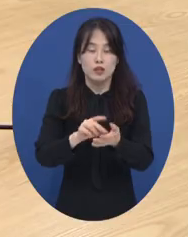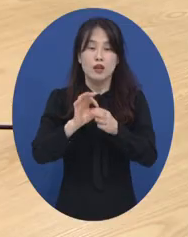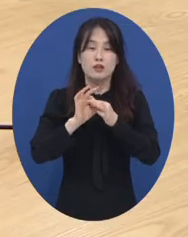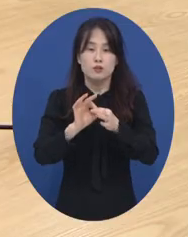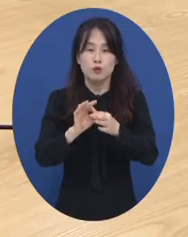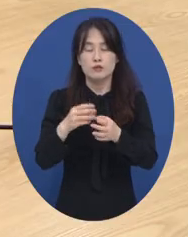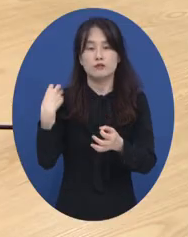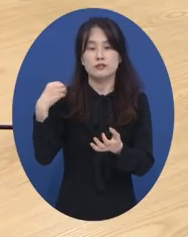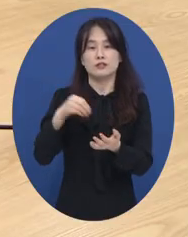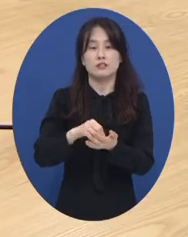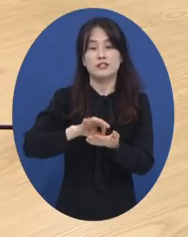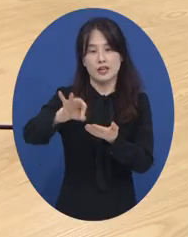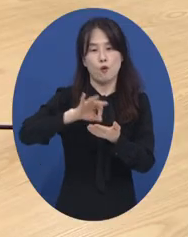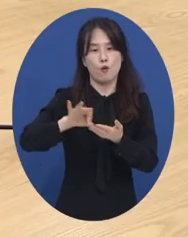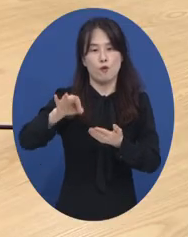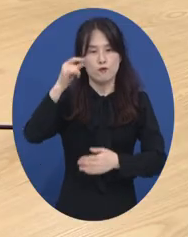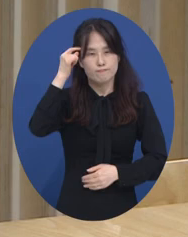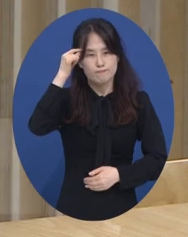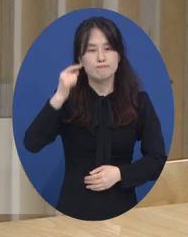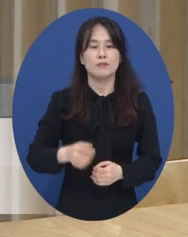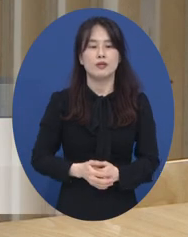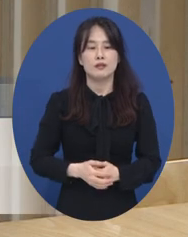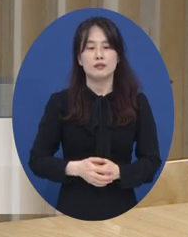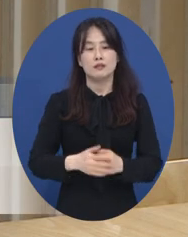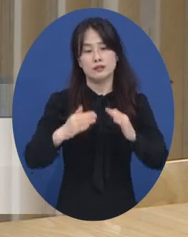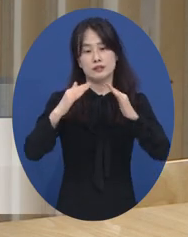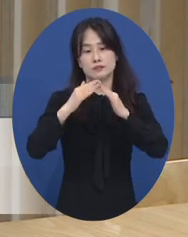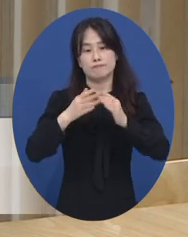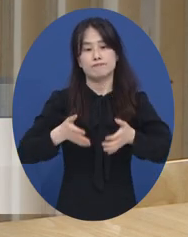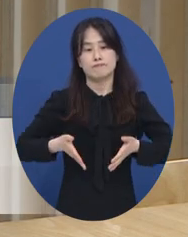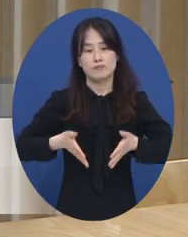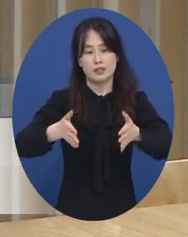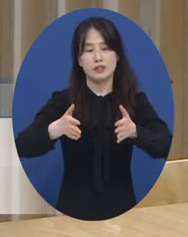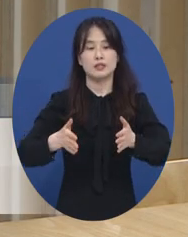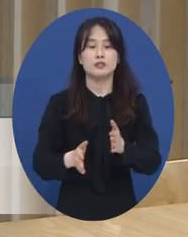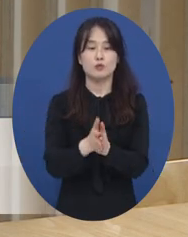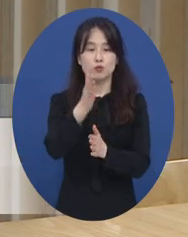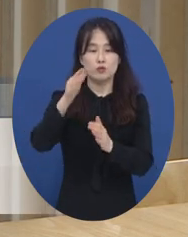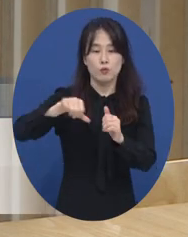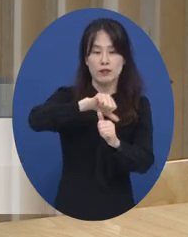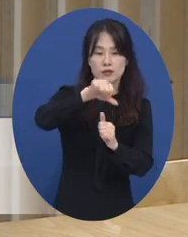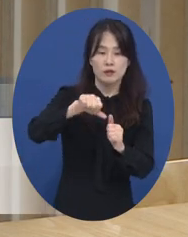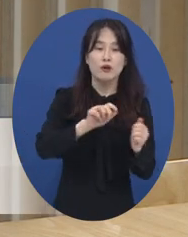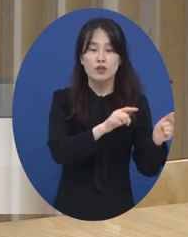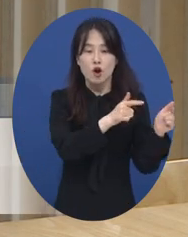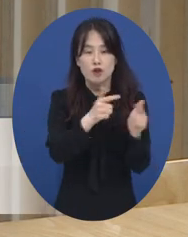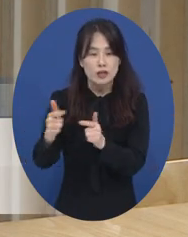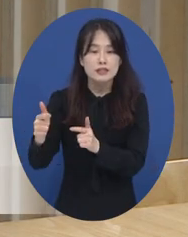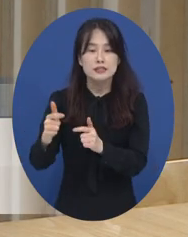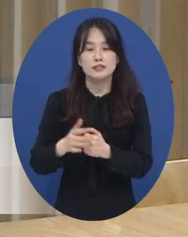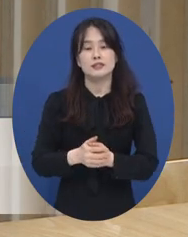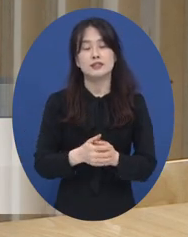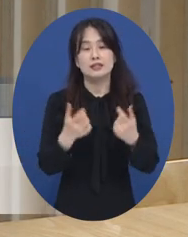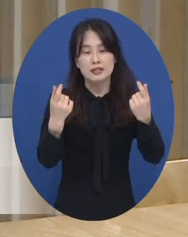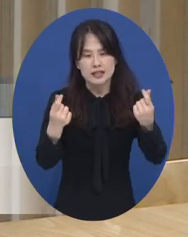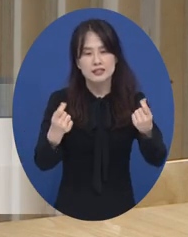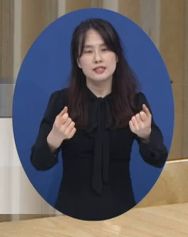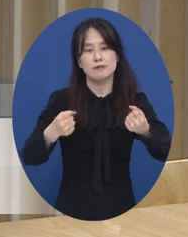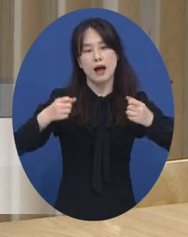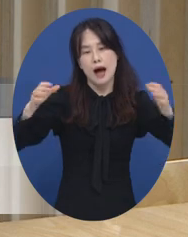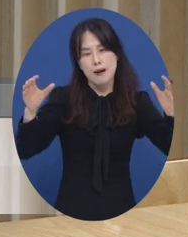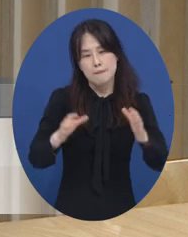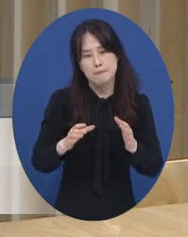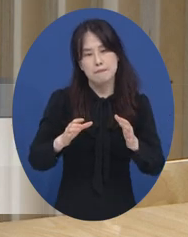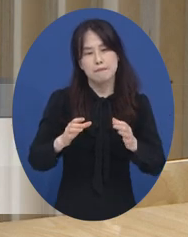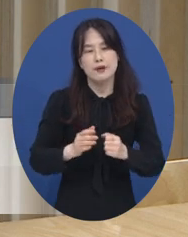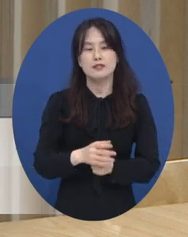현안을 위해 재투자한다는 구상입니다. 주택 그리고 도로 이런 도시 환경 뭐 이런 분들하고